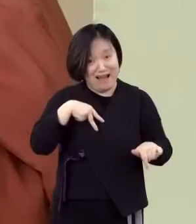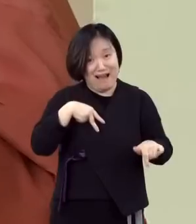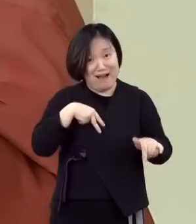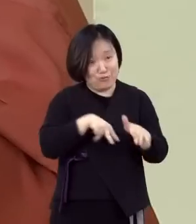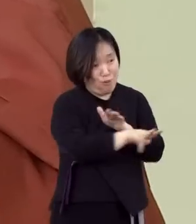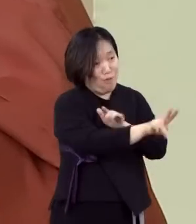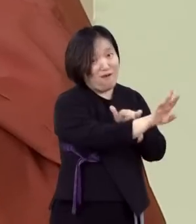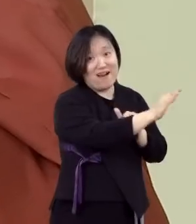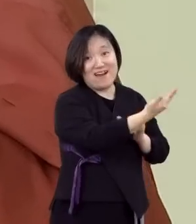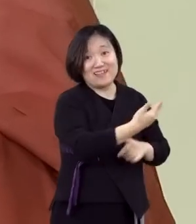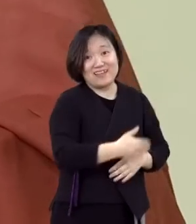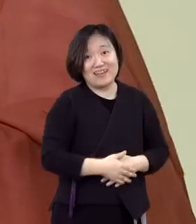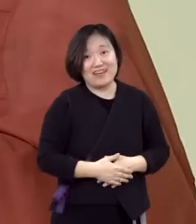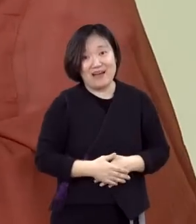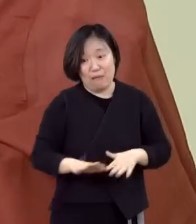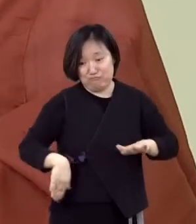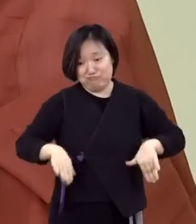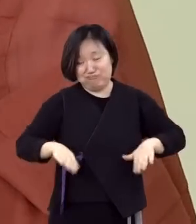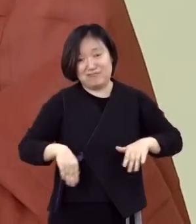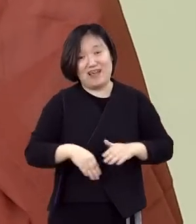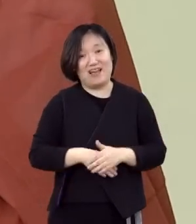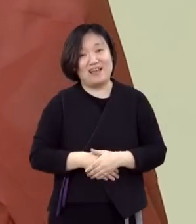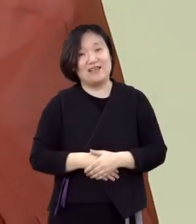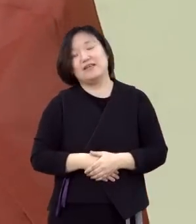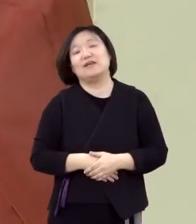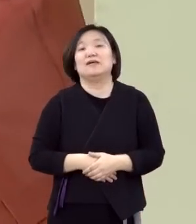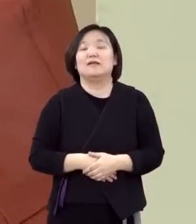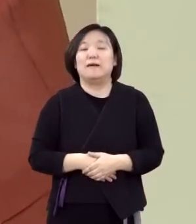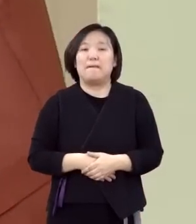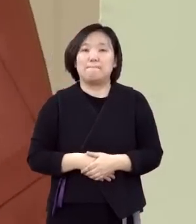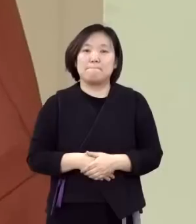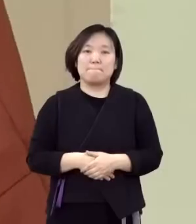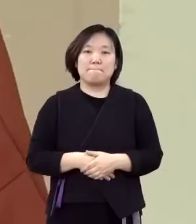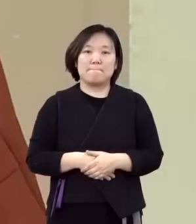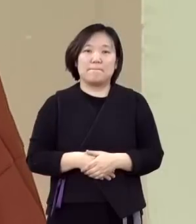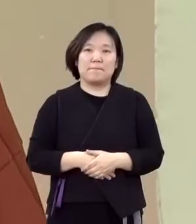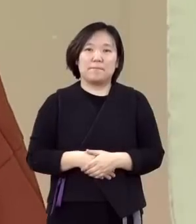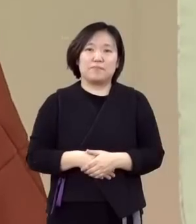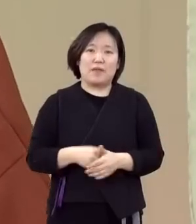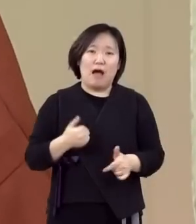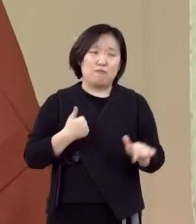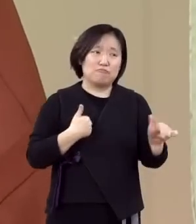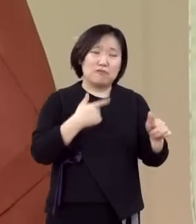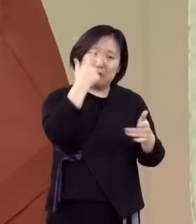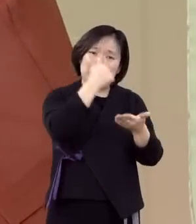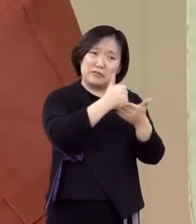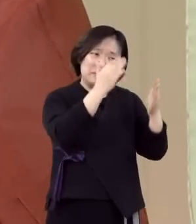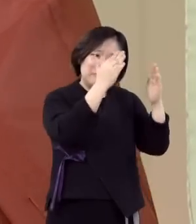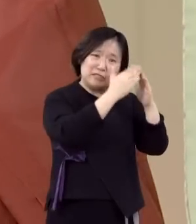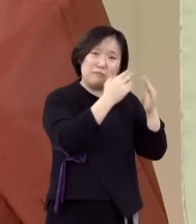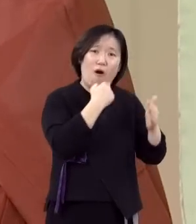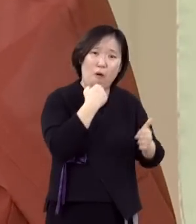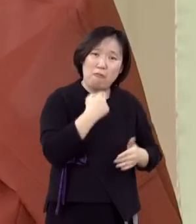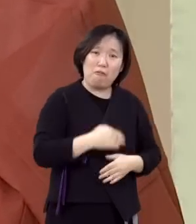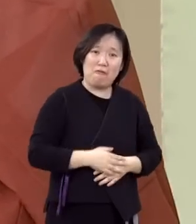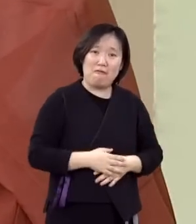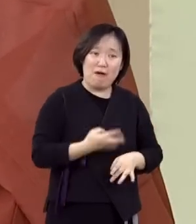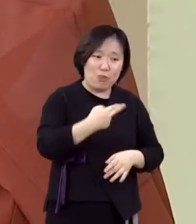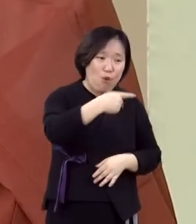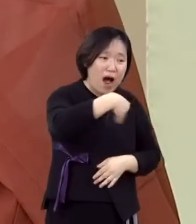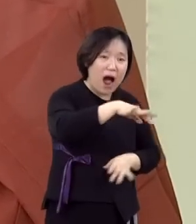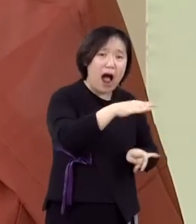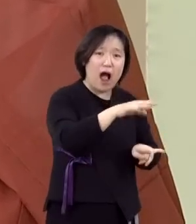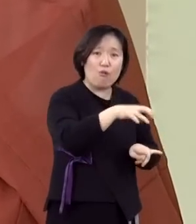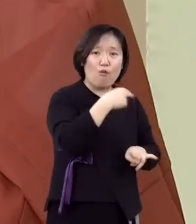가진돈도거의없어서빈털터리로떠났다. 그는집도없고, 돌아갈절도없었으며,